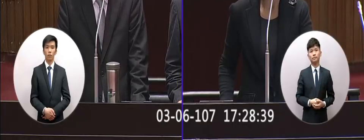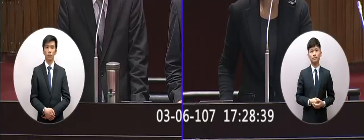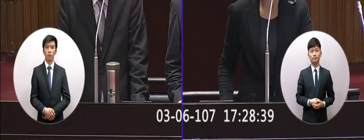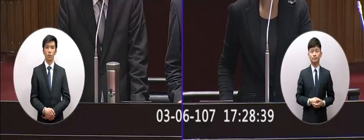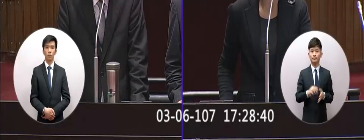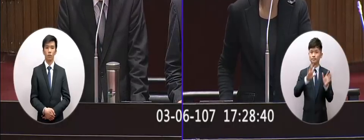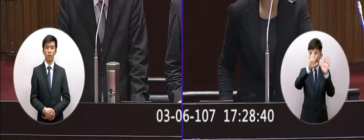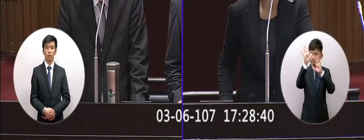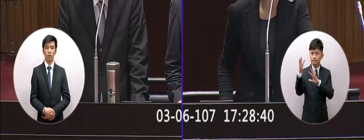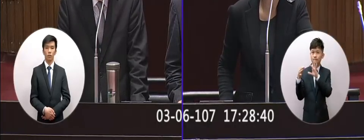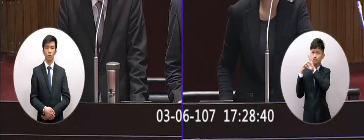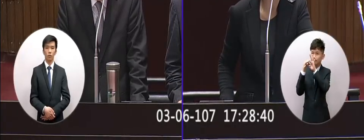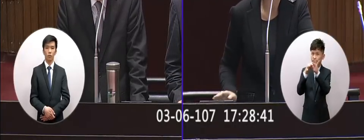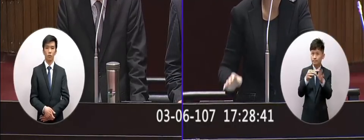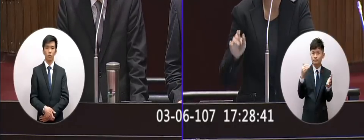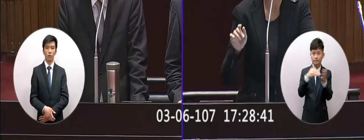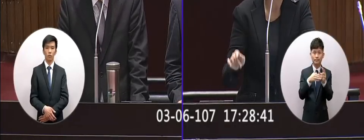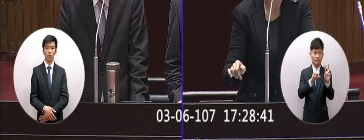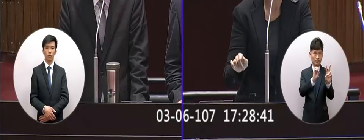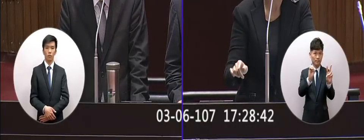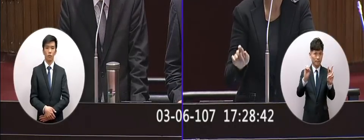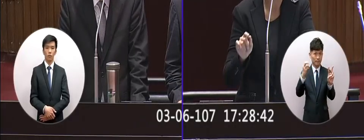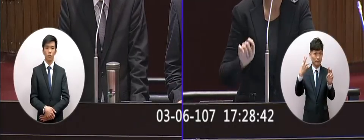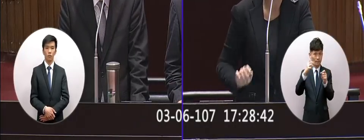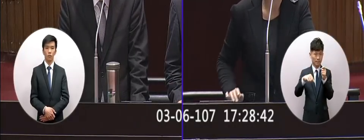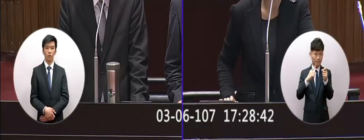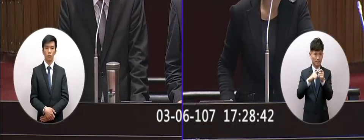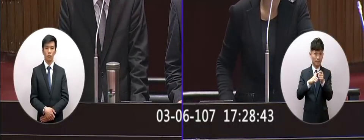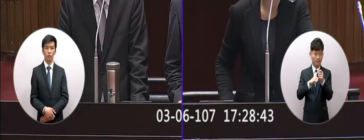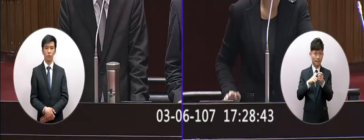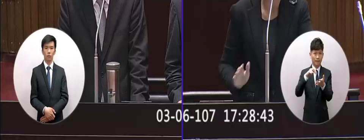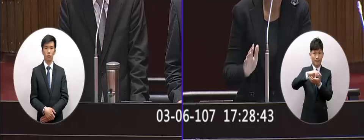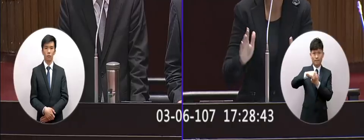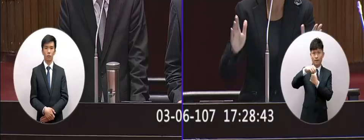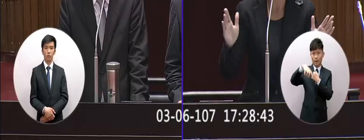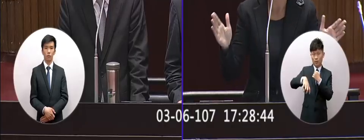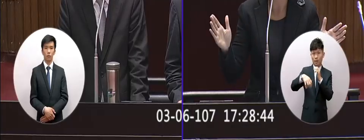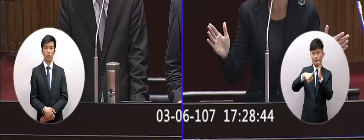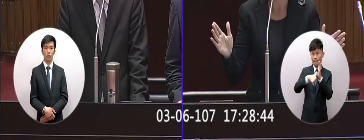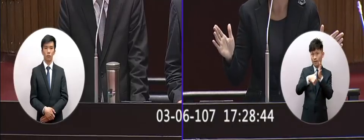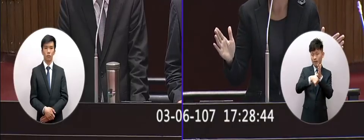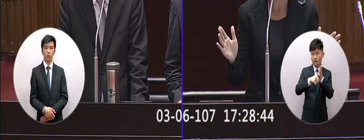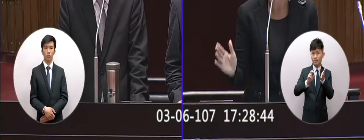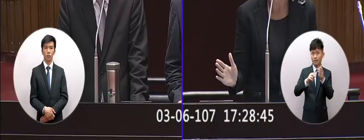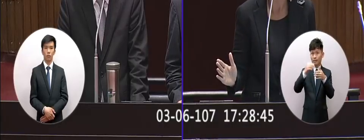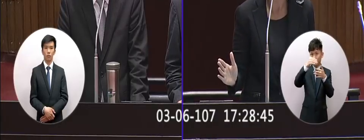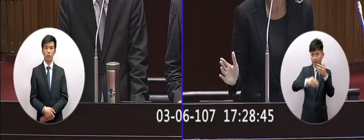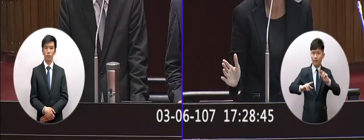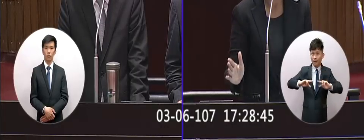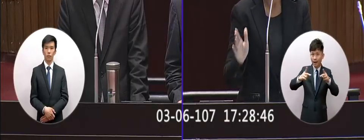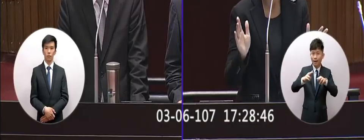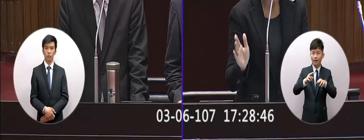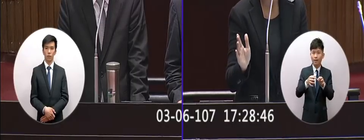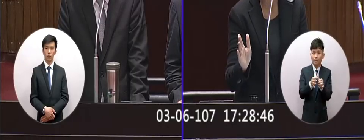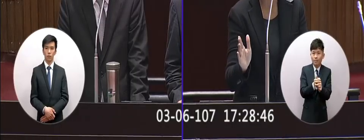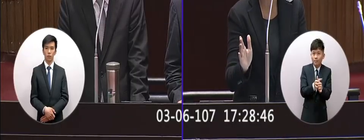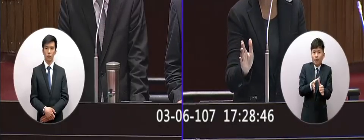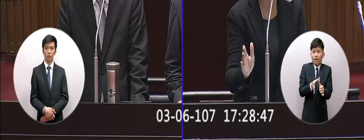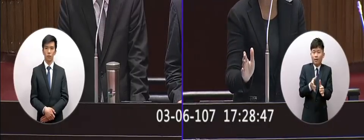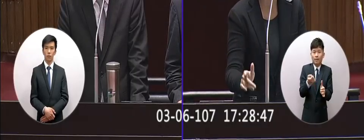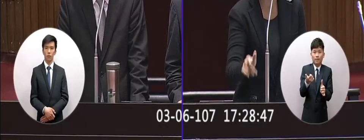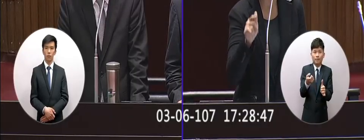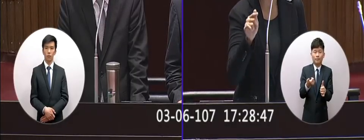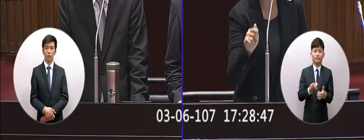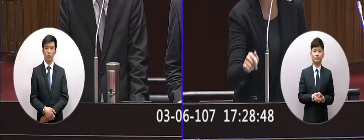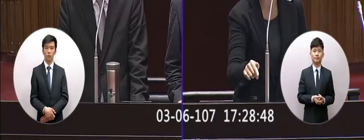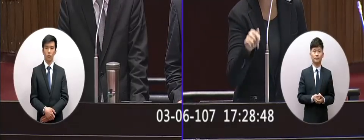这样的状况一直到2003年的时候，因为我们立法院修正的姓名条例，所以稍微放松一点点，稍微放松